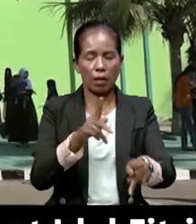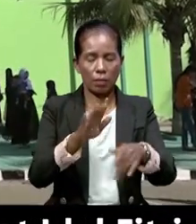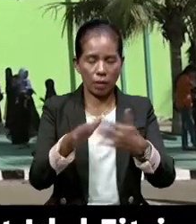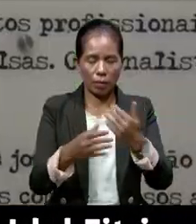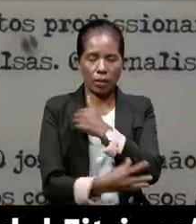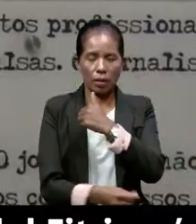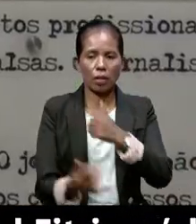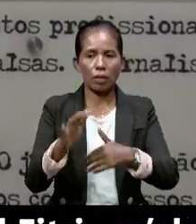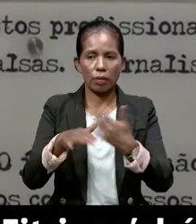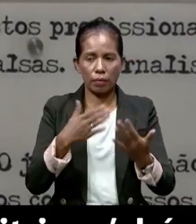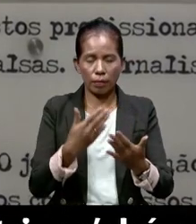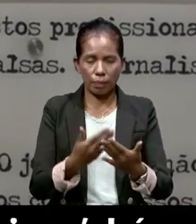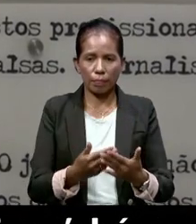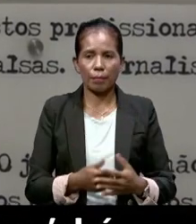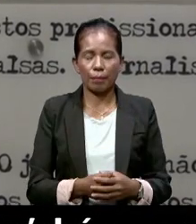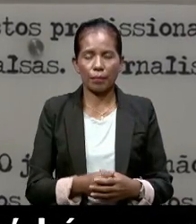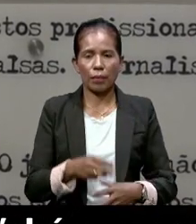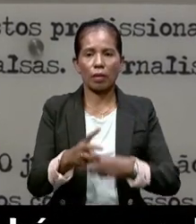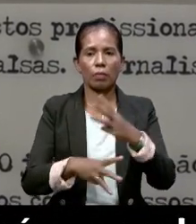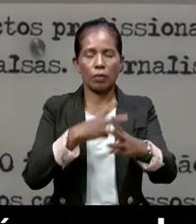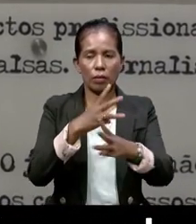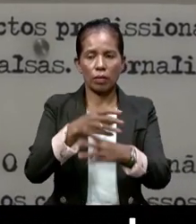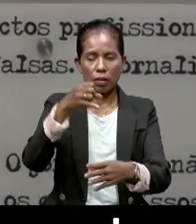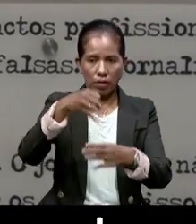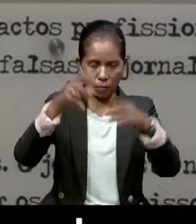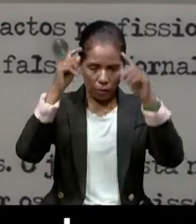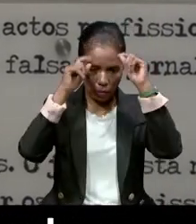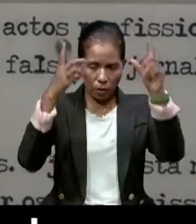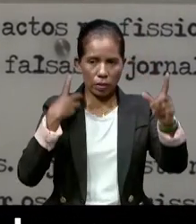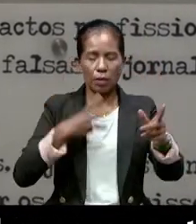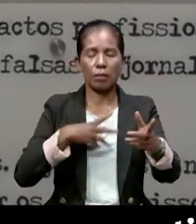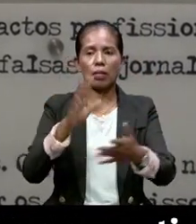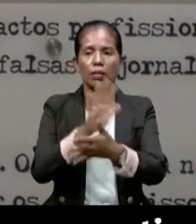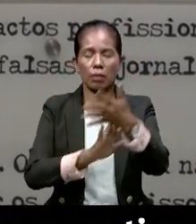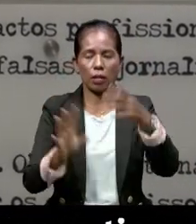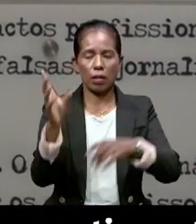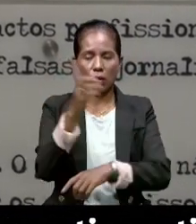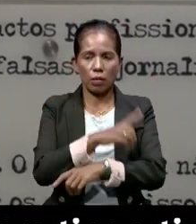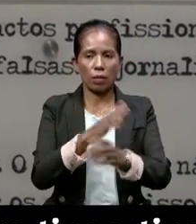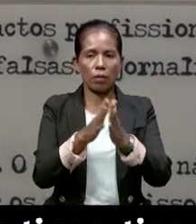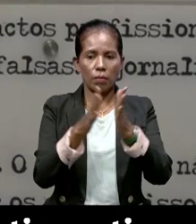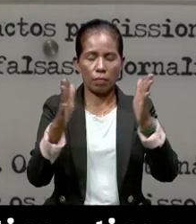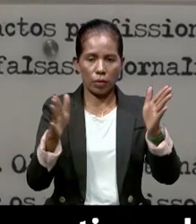musulmanu mundu tomak inkluimos Timor Leste ami celebro lorong bot Idul Adha.